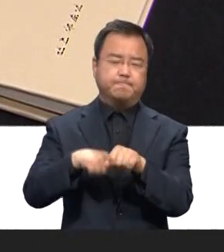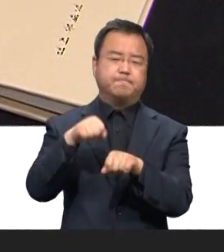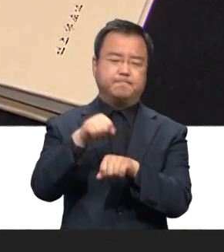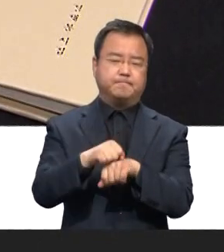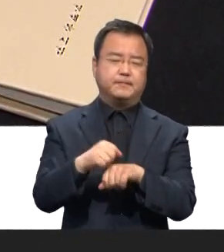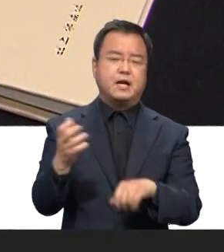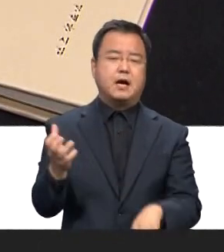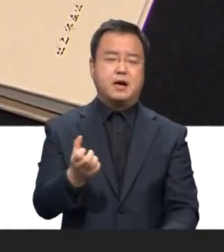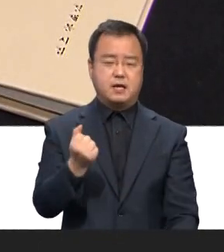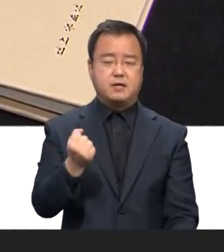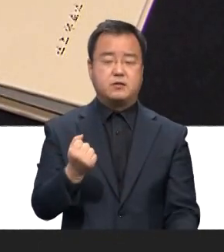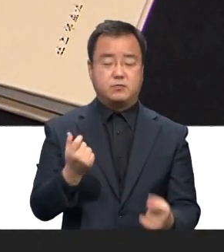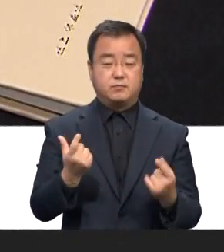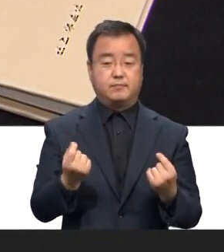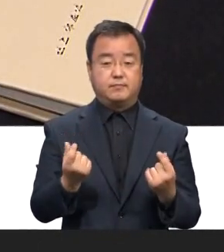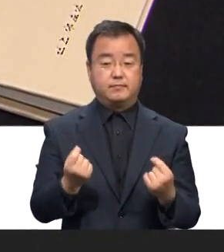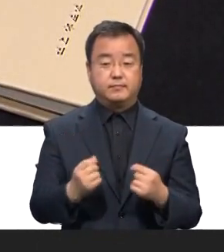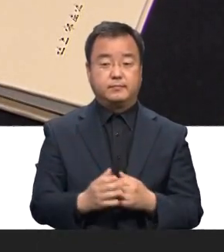분 같아요.